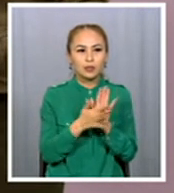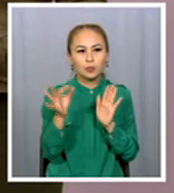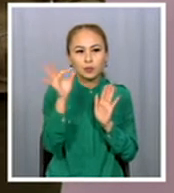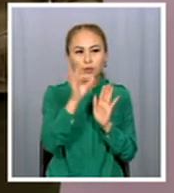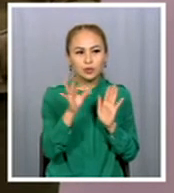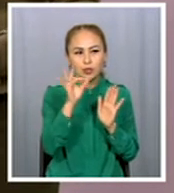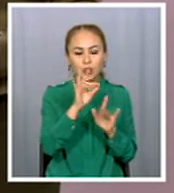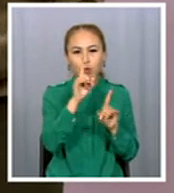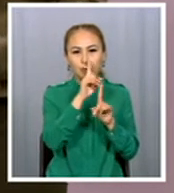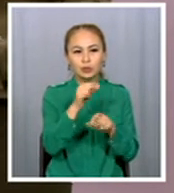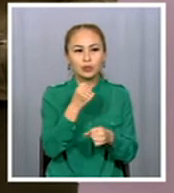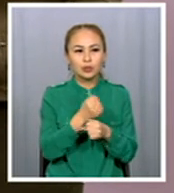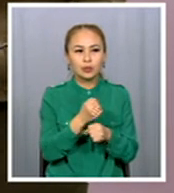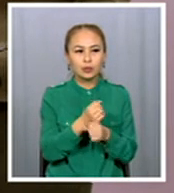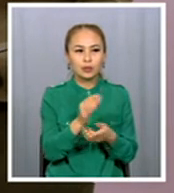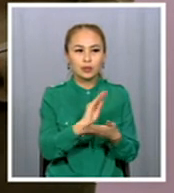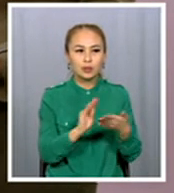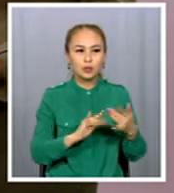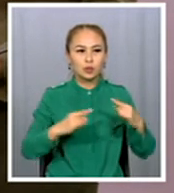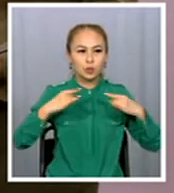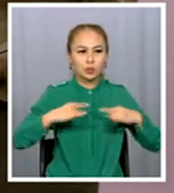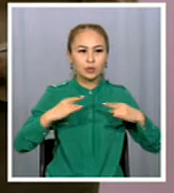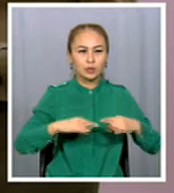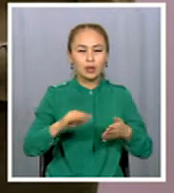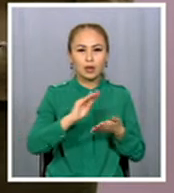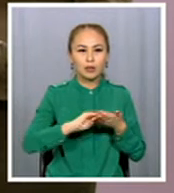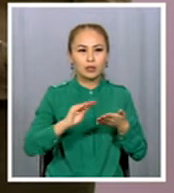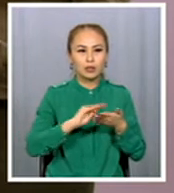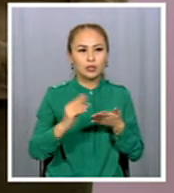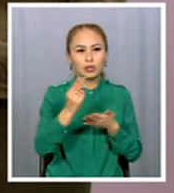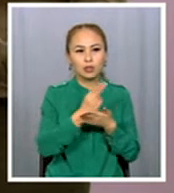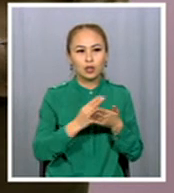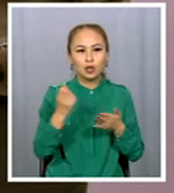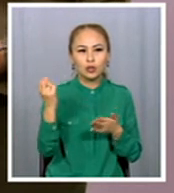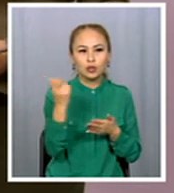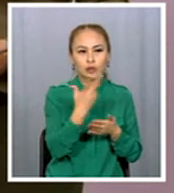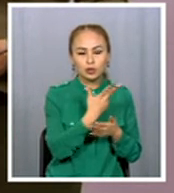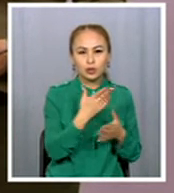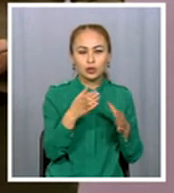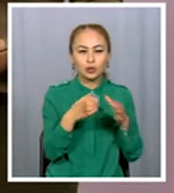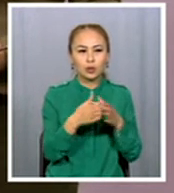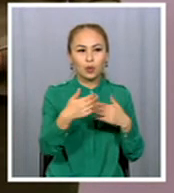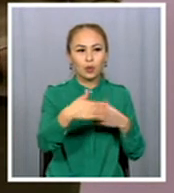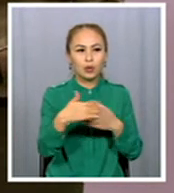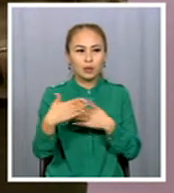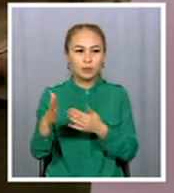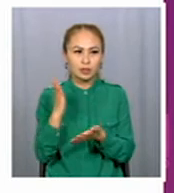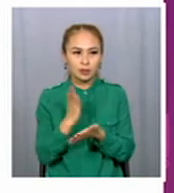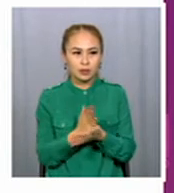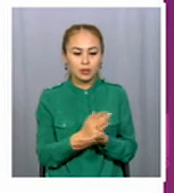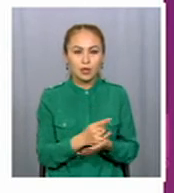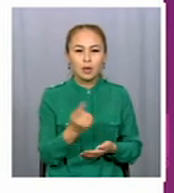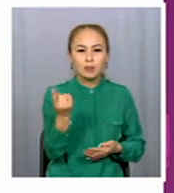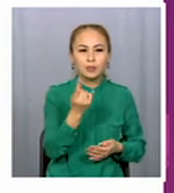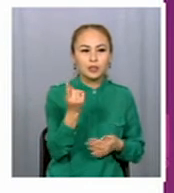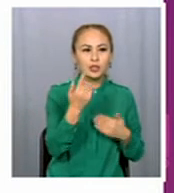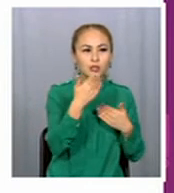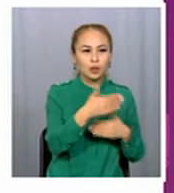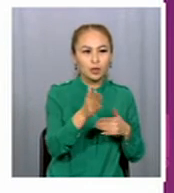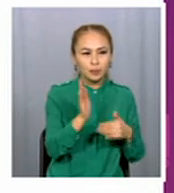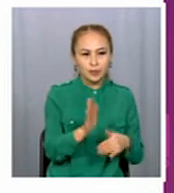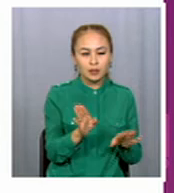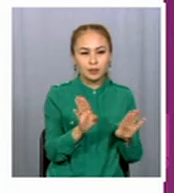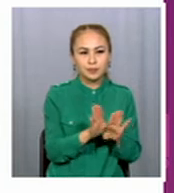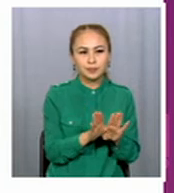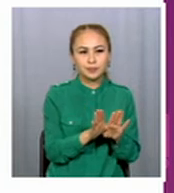өрнек құрыңдар. Үстел үстінде қарындаштар салынған үш түрлі қорап жатыр. Бірінші